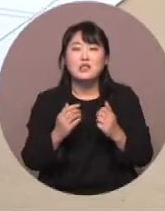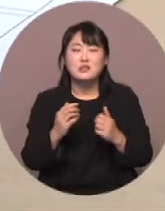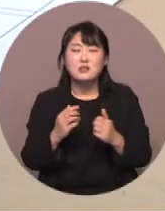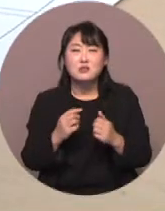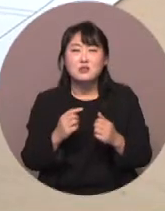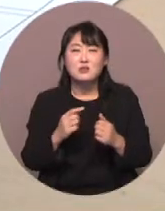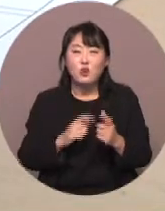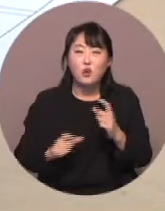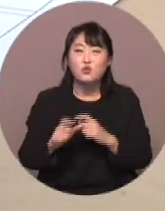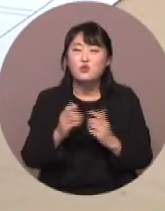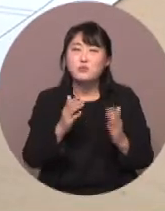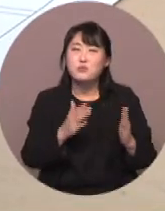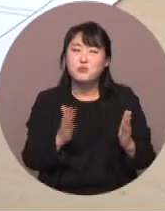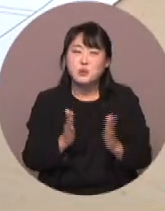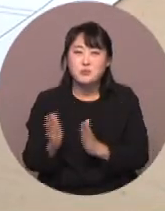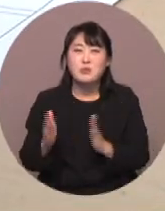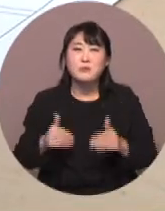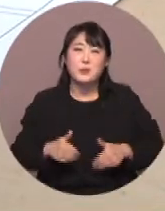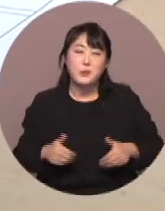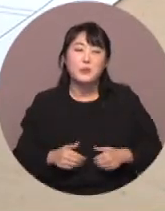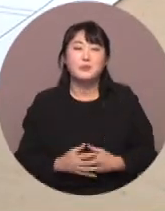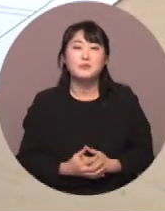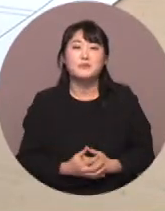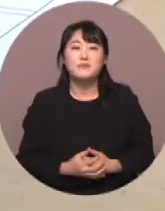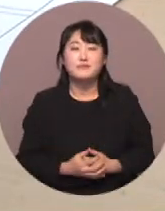것으로 보입니다 mbc 뉴스 조형 참이라